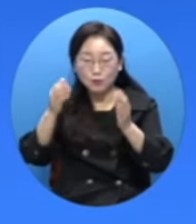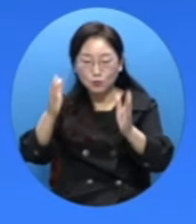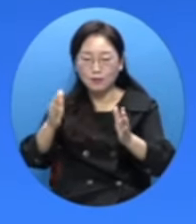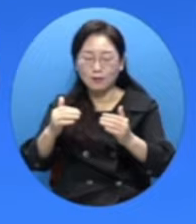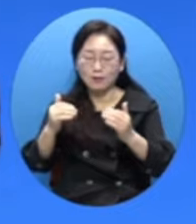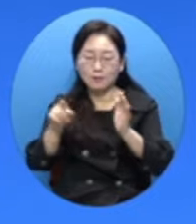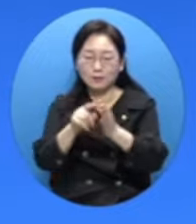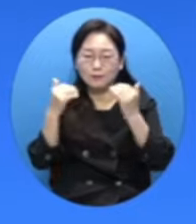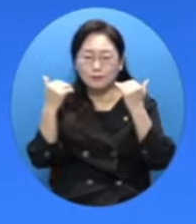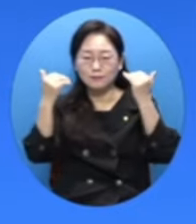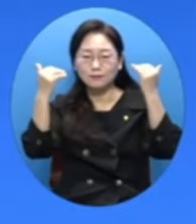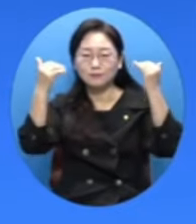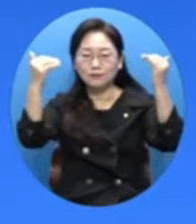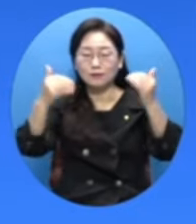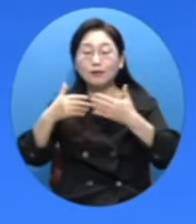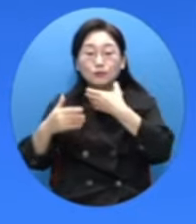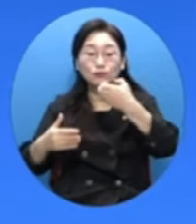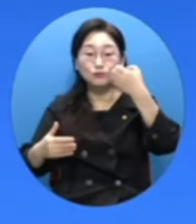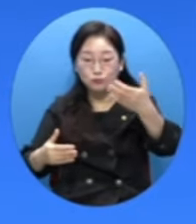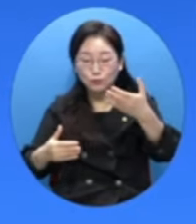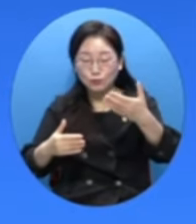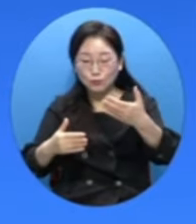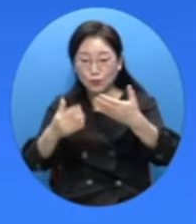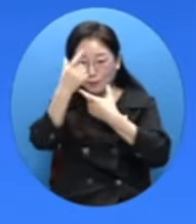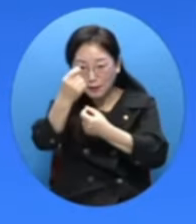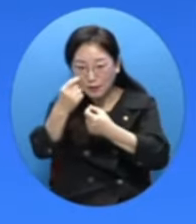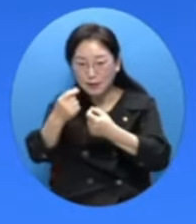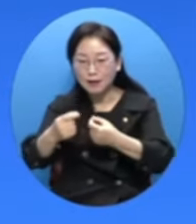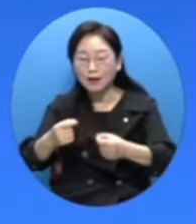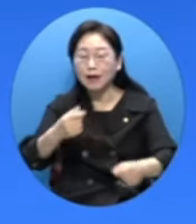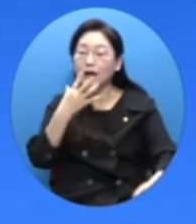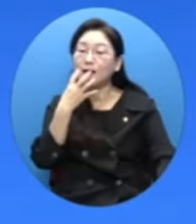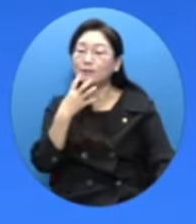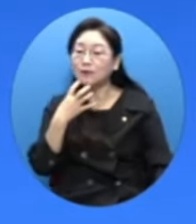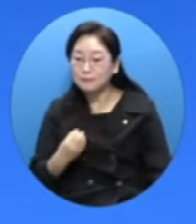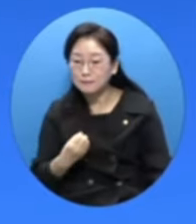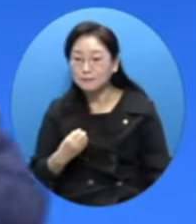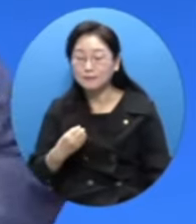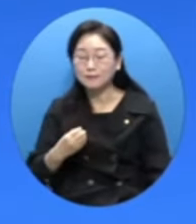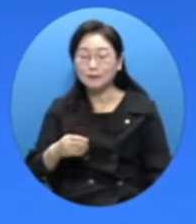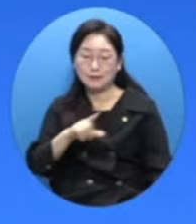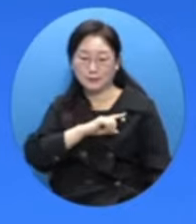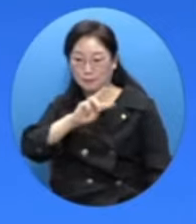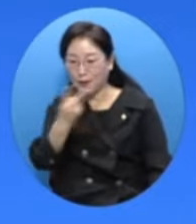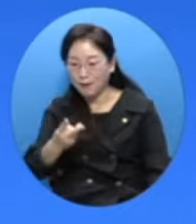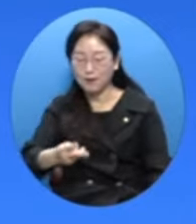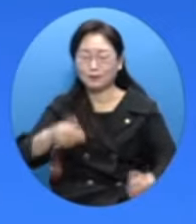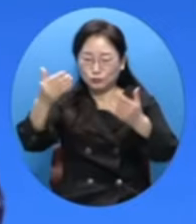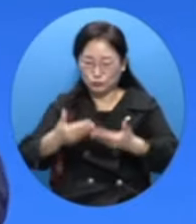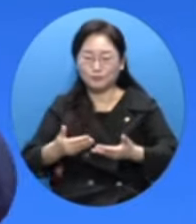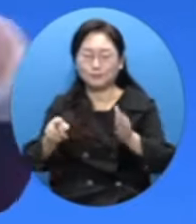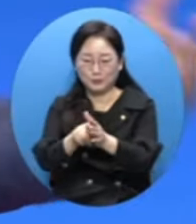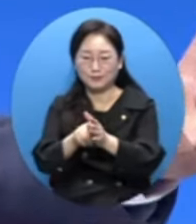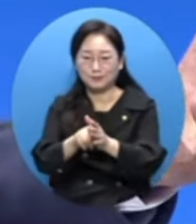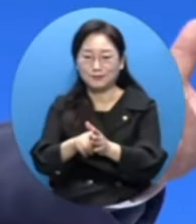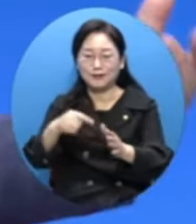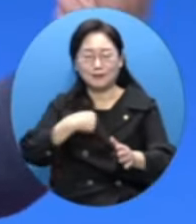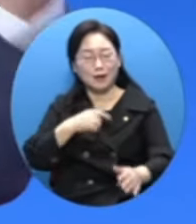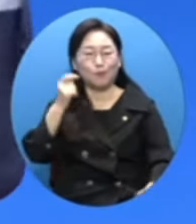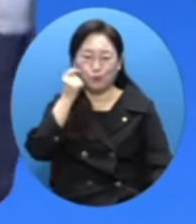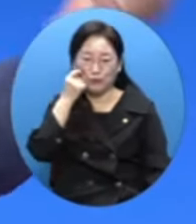자라고 또 자라서 99세가 되어서 아브라함이 아브라함으로 바뀌었을 때 이젠 주실 것이다. 나는